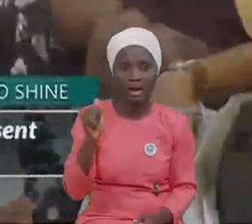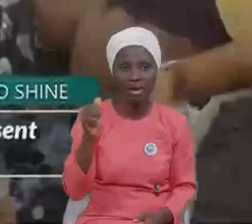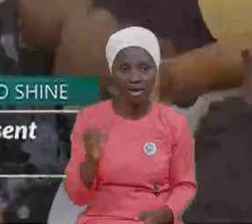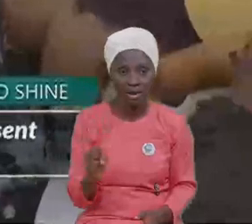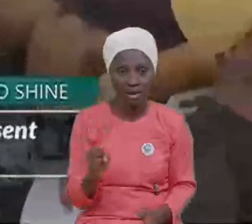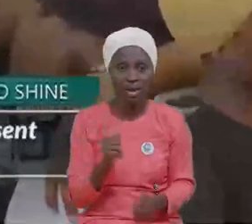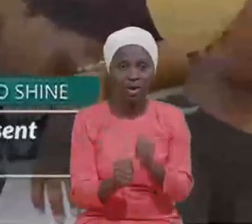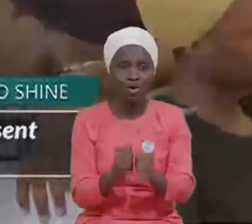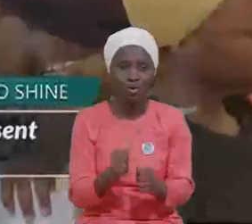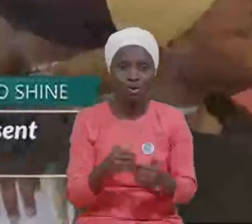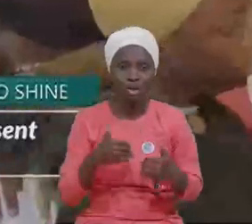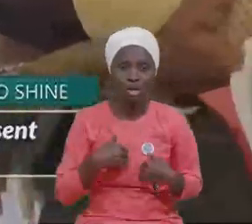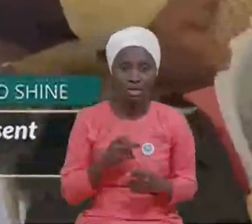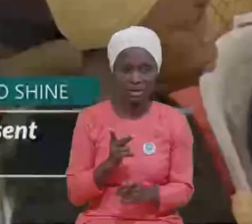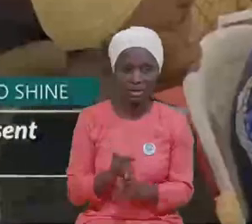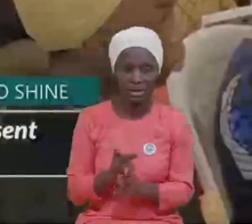couché sur un lit